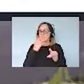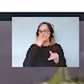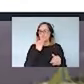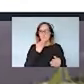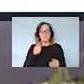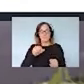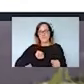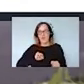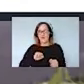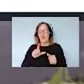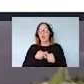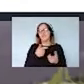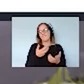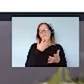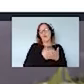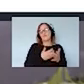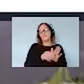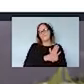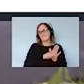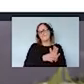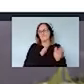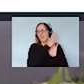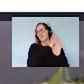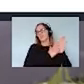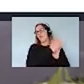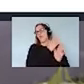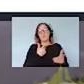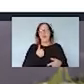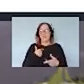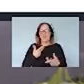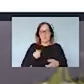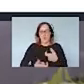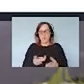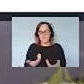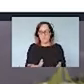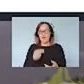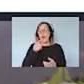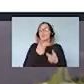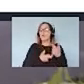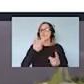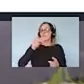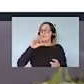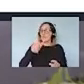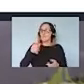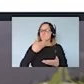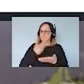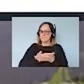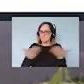jest fajne, ale bierne wykorzystanie. To się dzieje w tle. Natomiast to, co robi NASA, i tutaj polecam